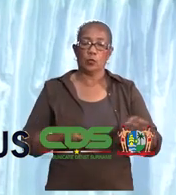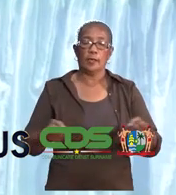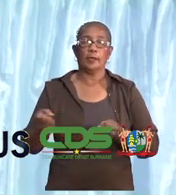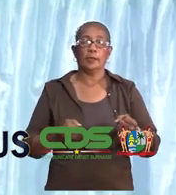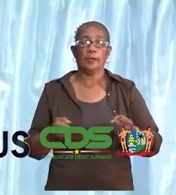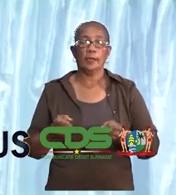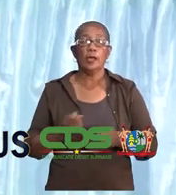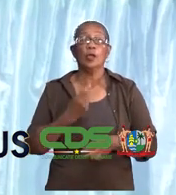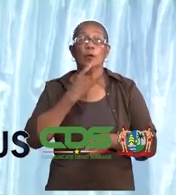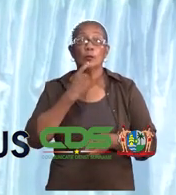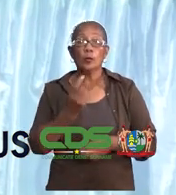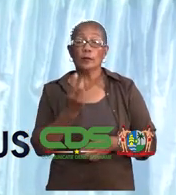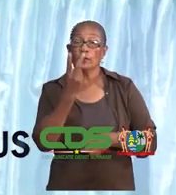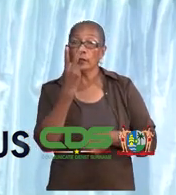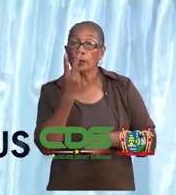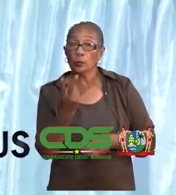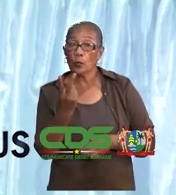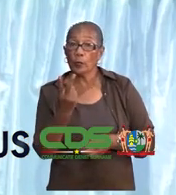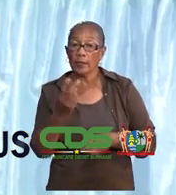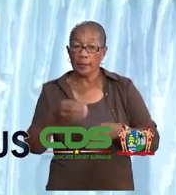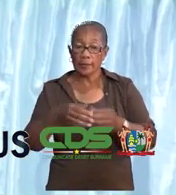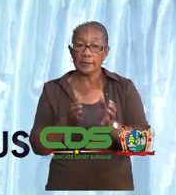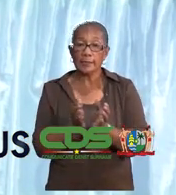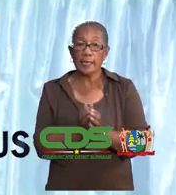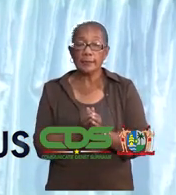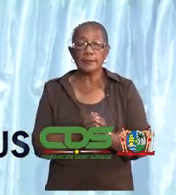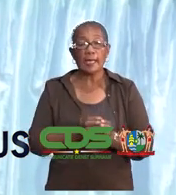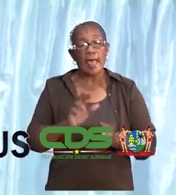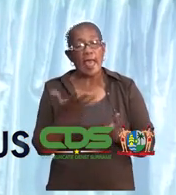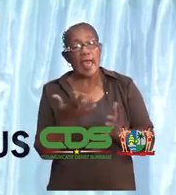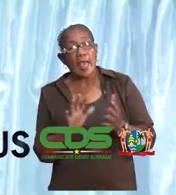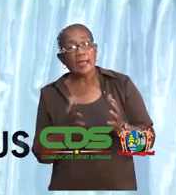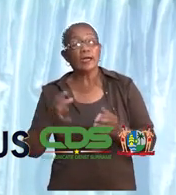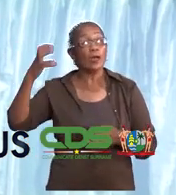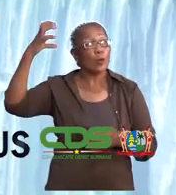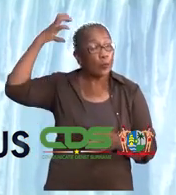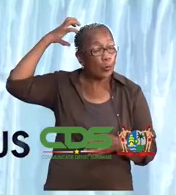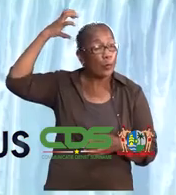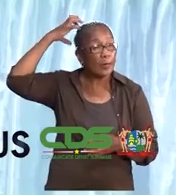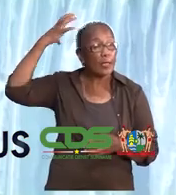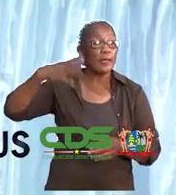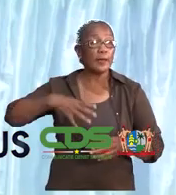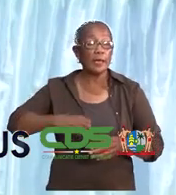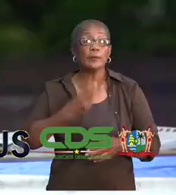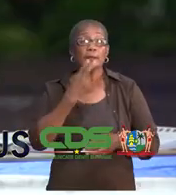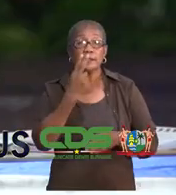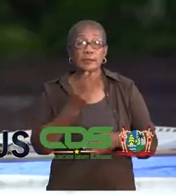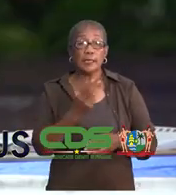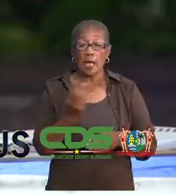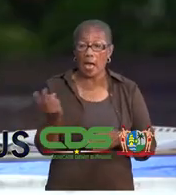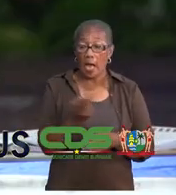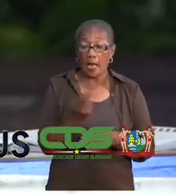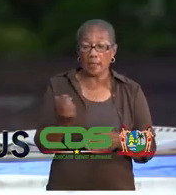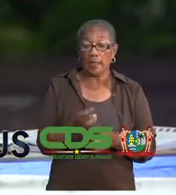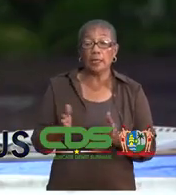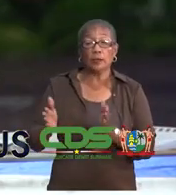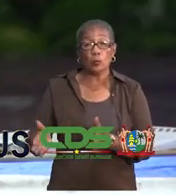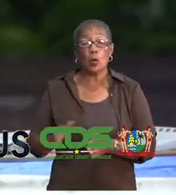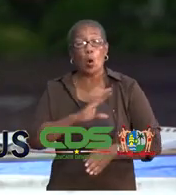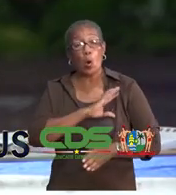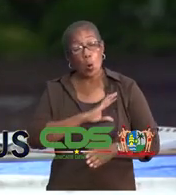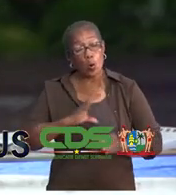van die tweede sessie, de plenaire sessie, is dat de aantal knelpunten die we hebben geïdentificeerd aan beide kanten, die daar besproken zullen